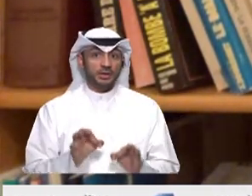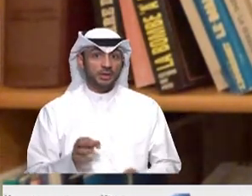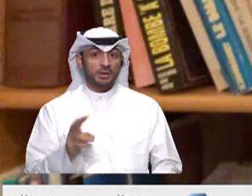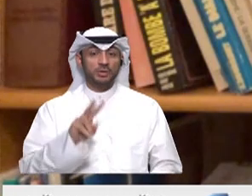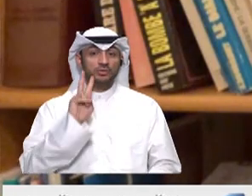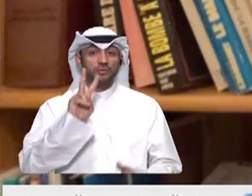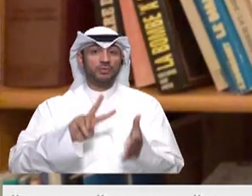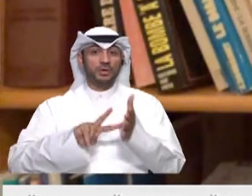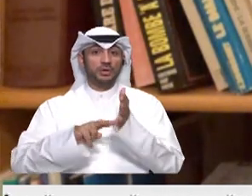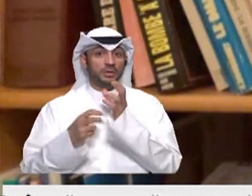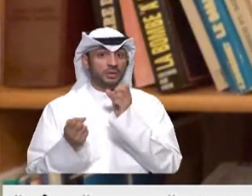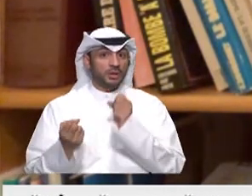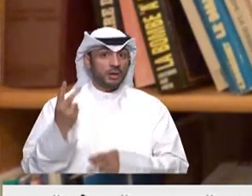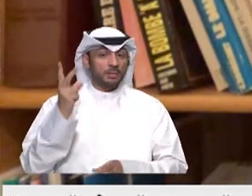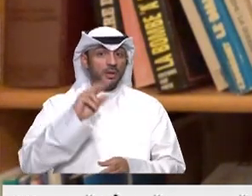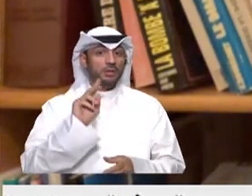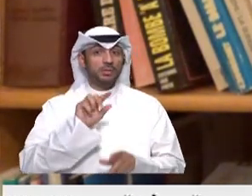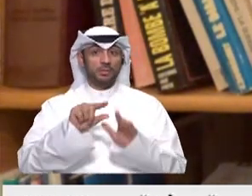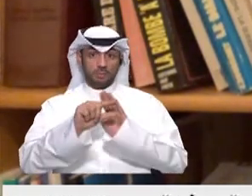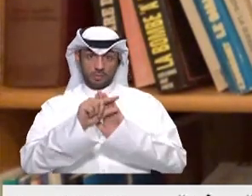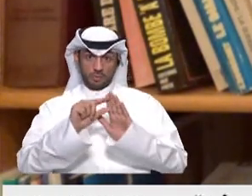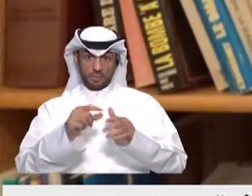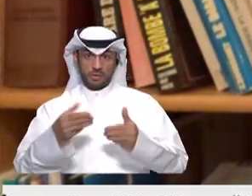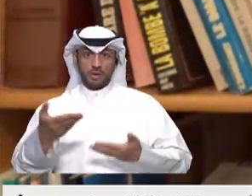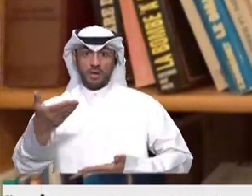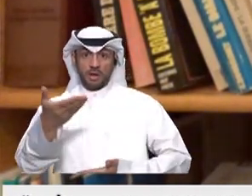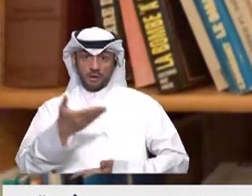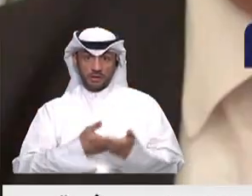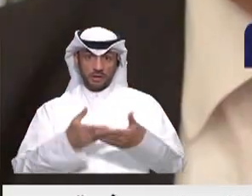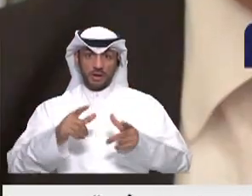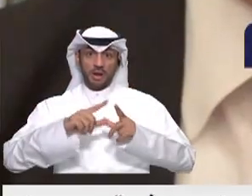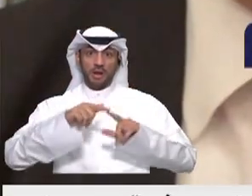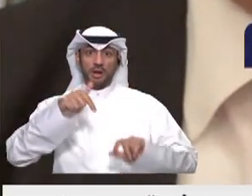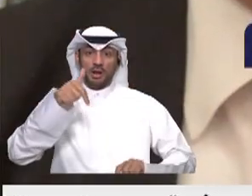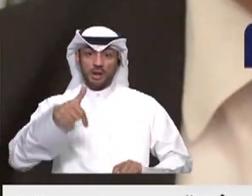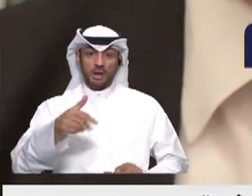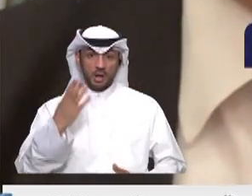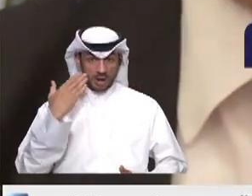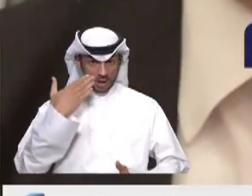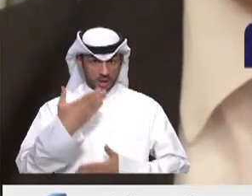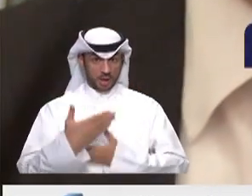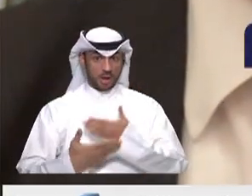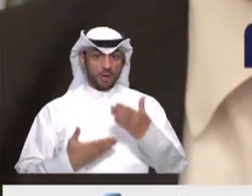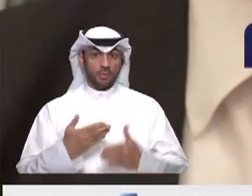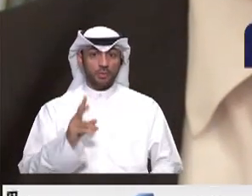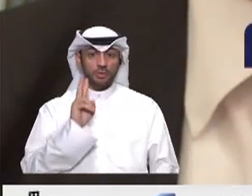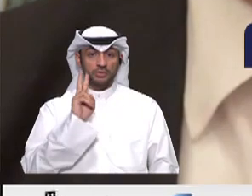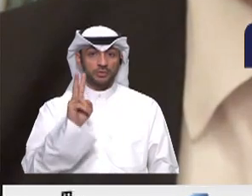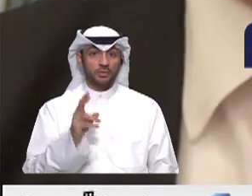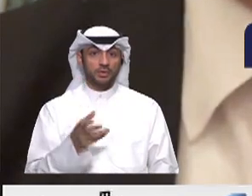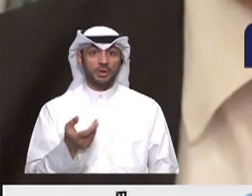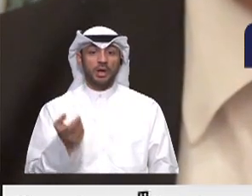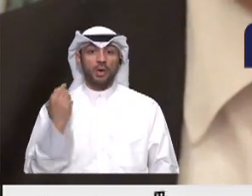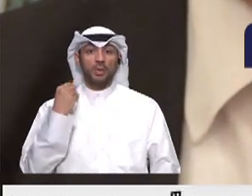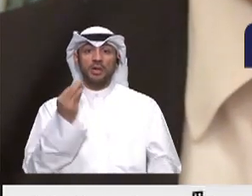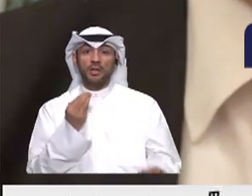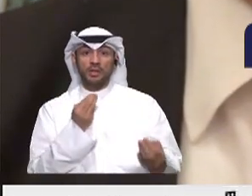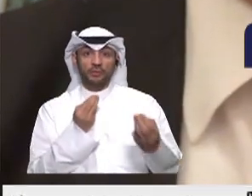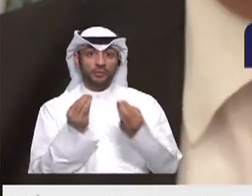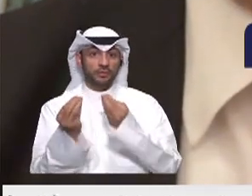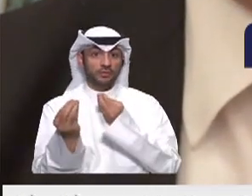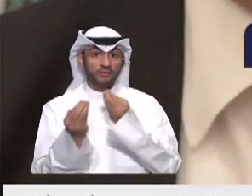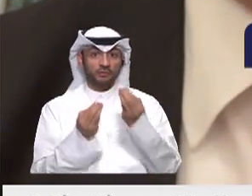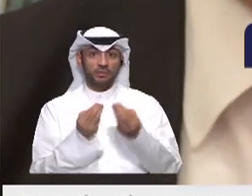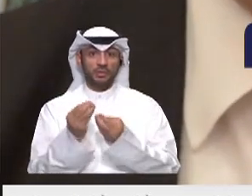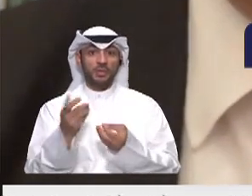والاستراتيجية. الناحية الاقتصادية دول مجلس التعاون تحاول، وكان هناك مفاوضات بين دول